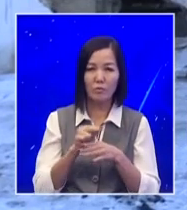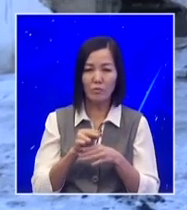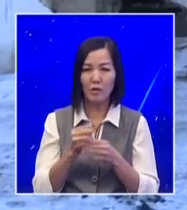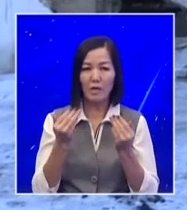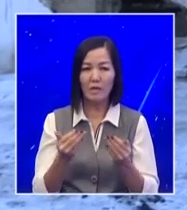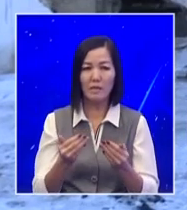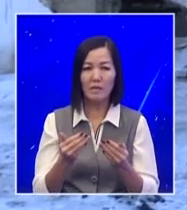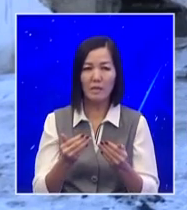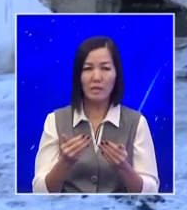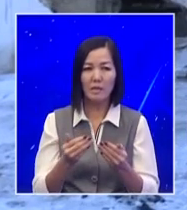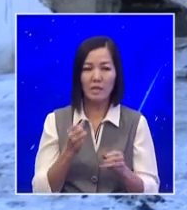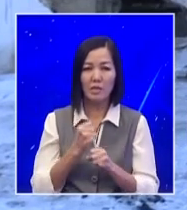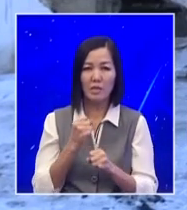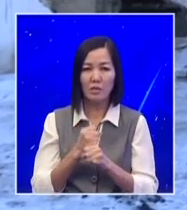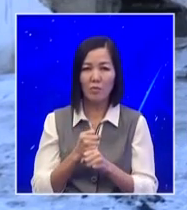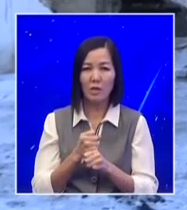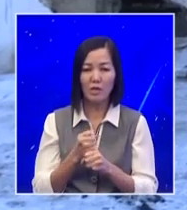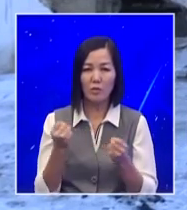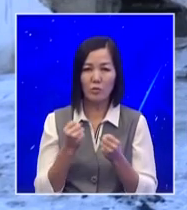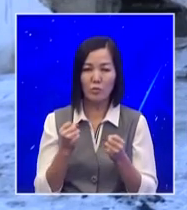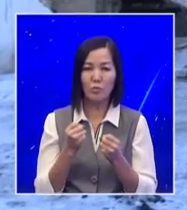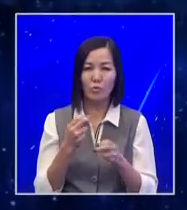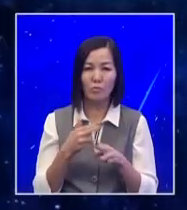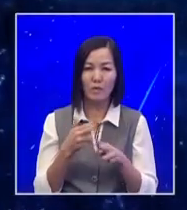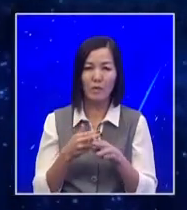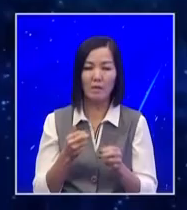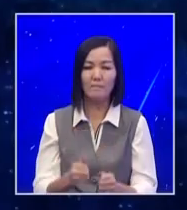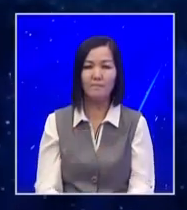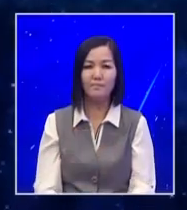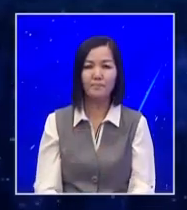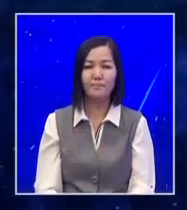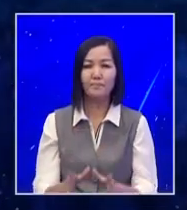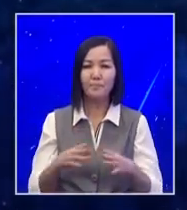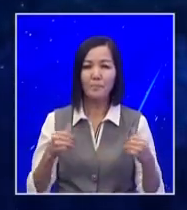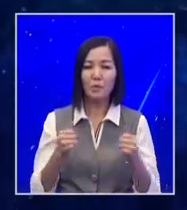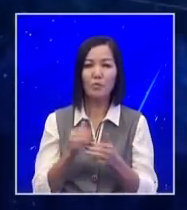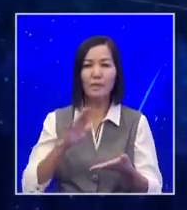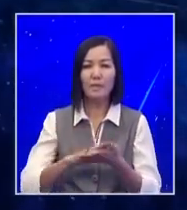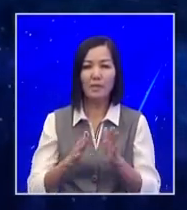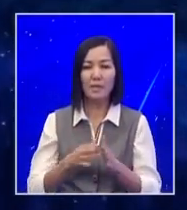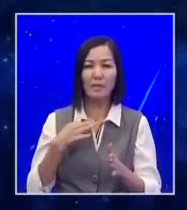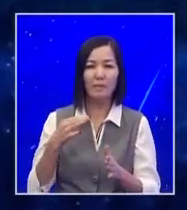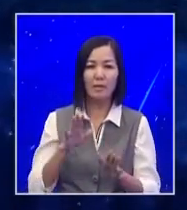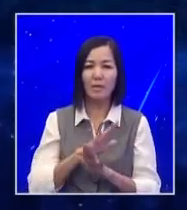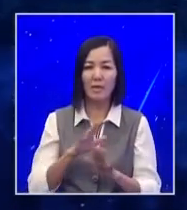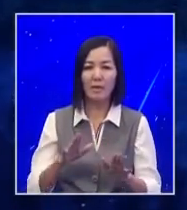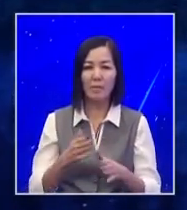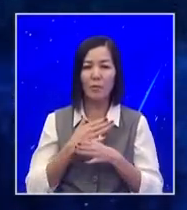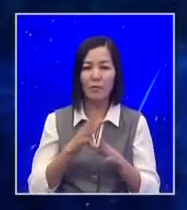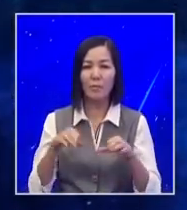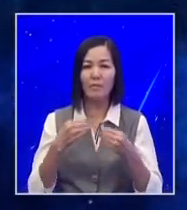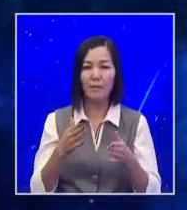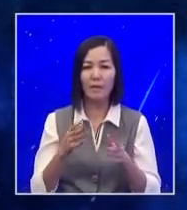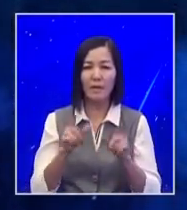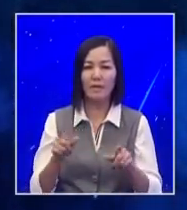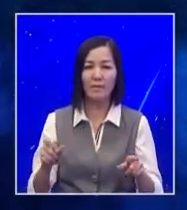Қазір іштеңке жасауға да мына қыс қиын боп тұр. Нұрғожановтар отбасының жағдайына бейжай қарамай, көмек қолын созам